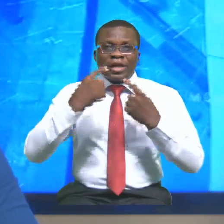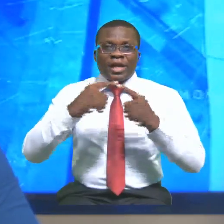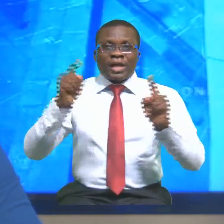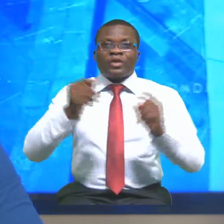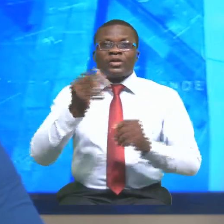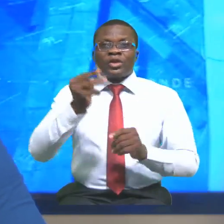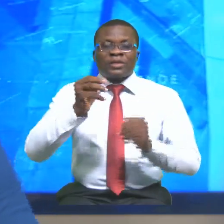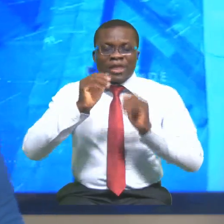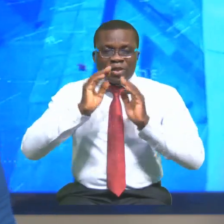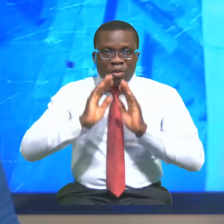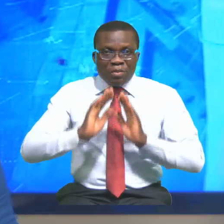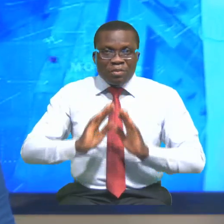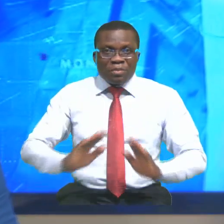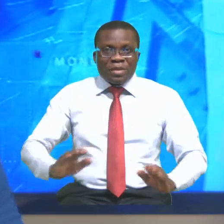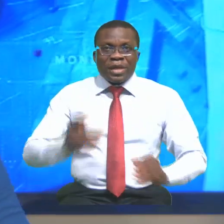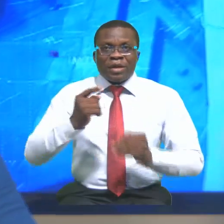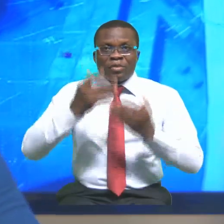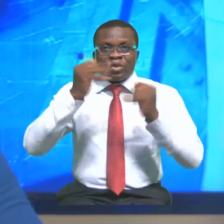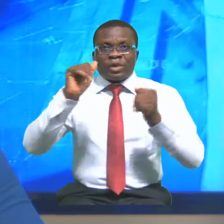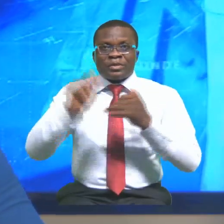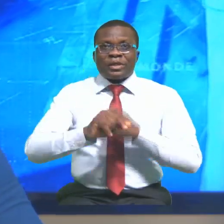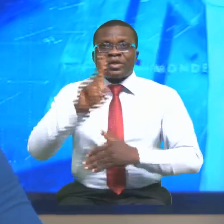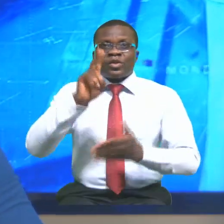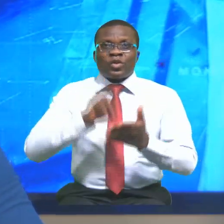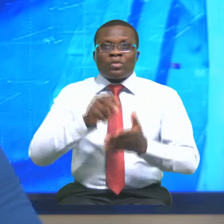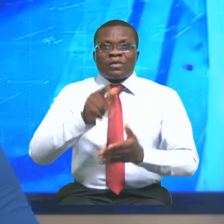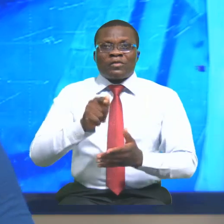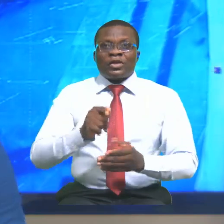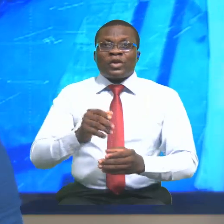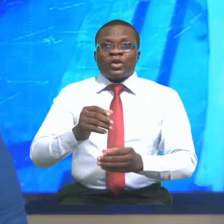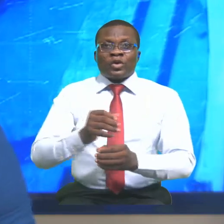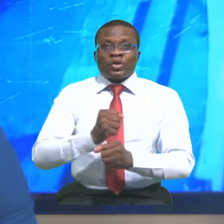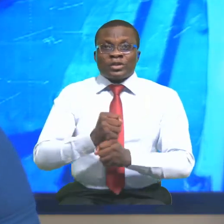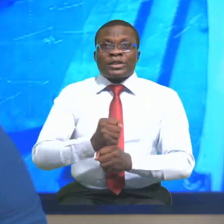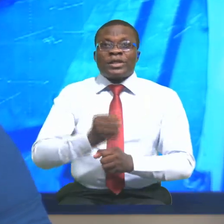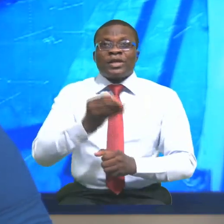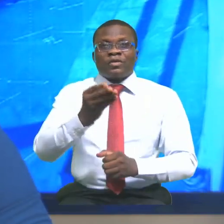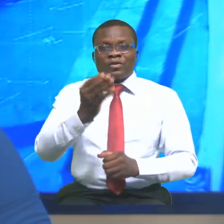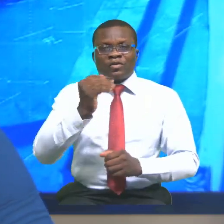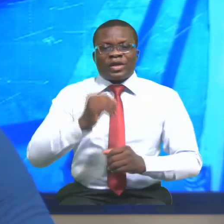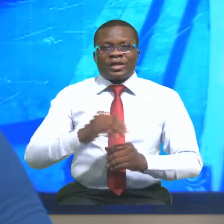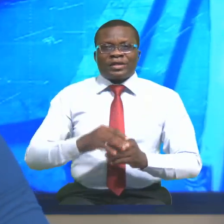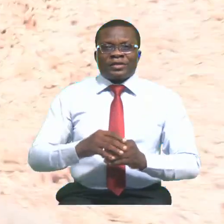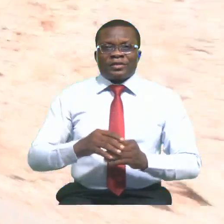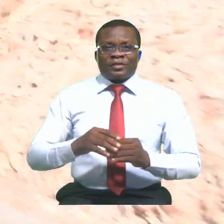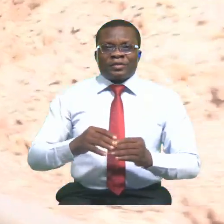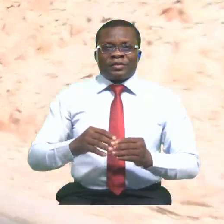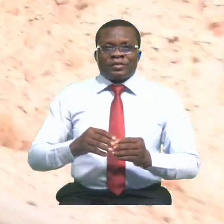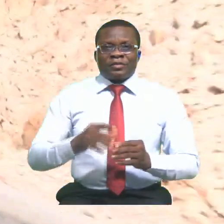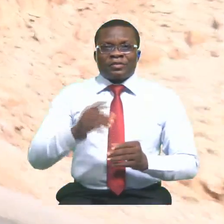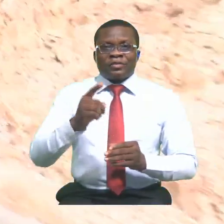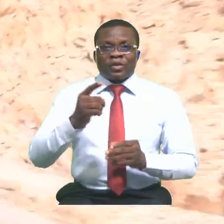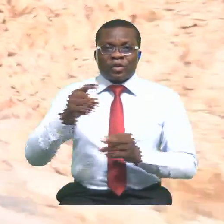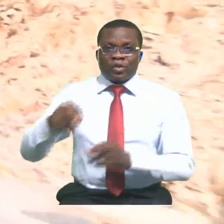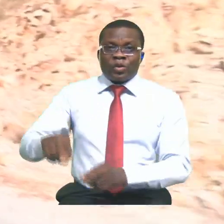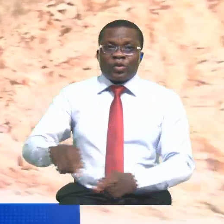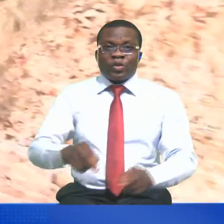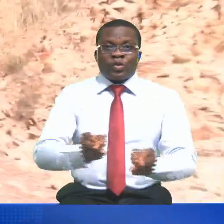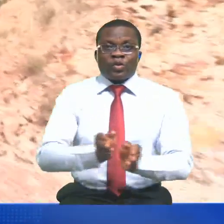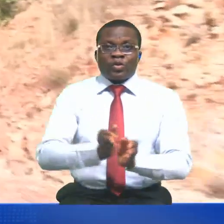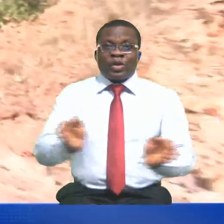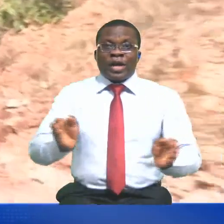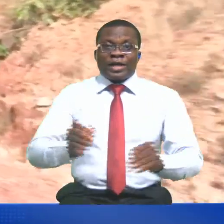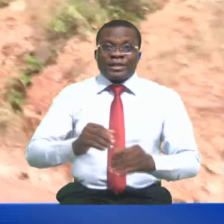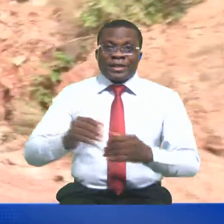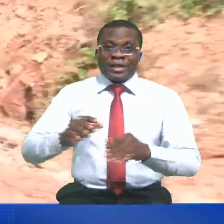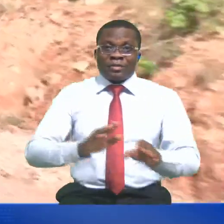de paix en vue de la présidentielle de 2021. Reportage Ricardo Loïc Pécou, Daniel Ada. Une route entièrement